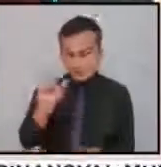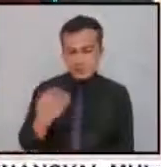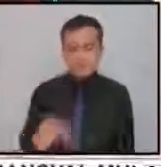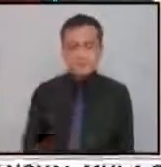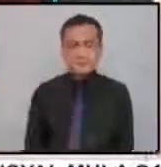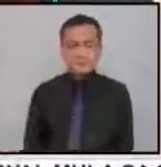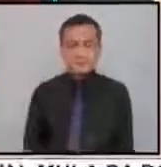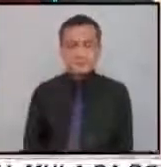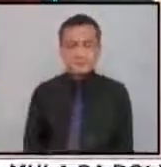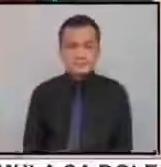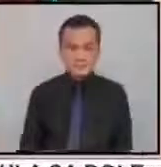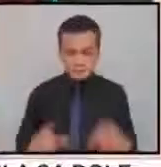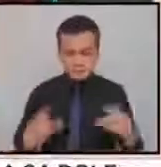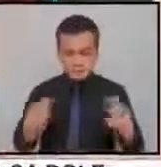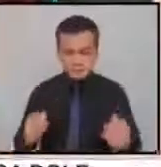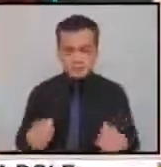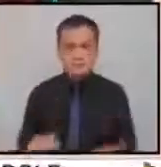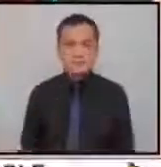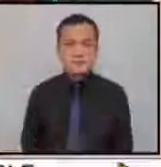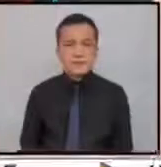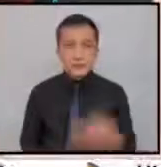natin. Next step natin ay...